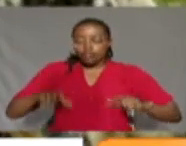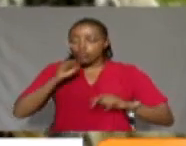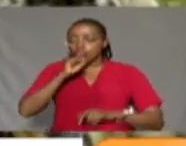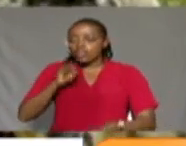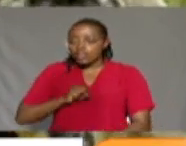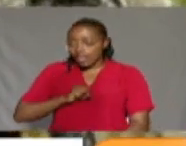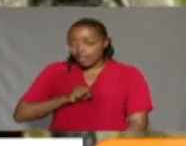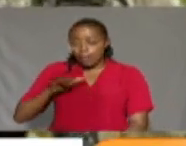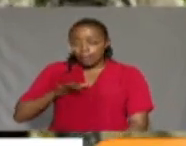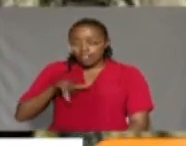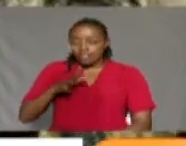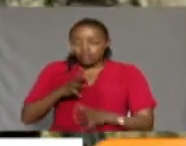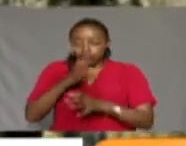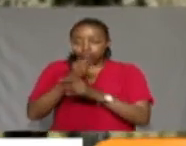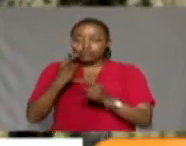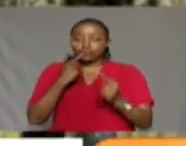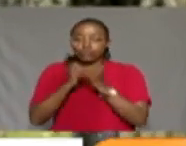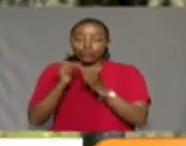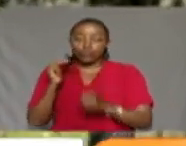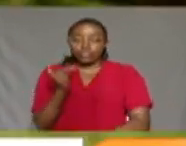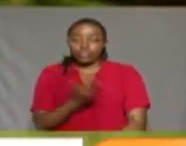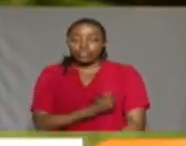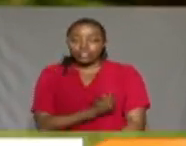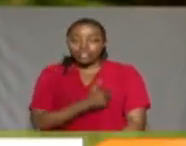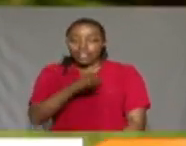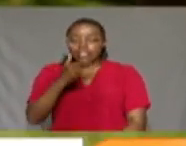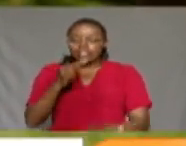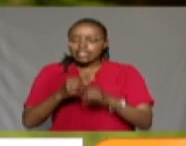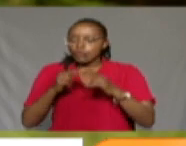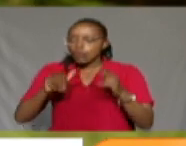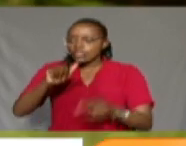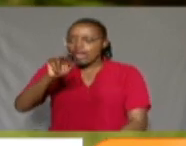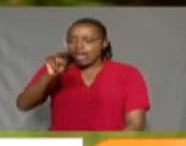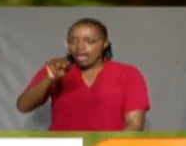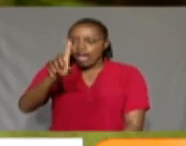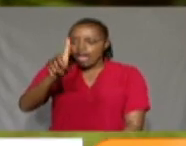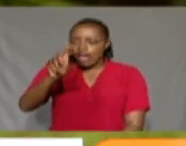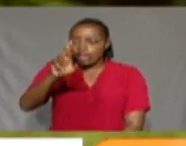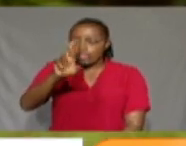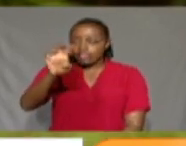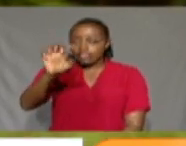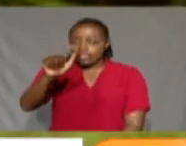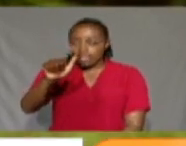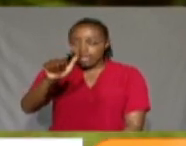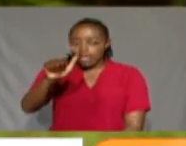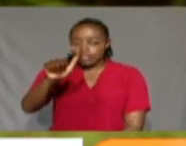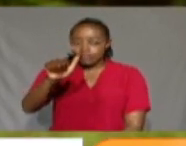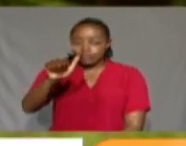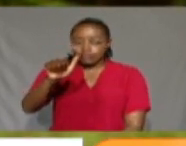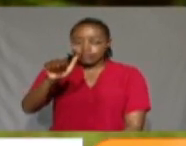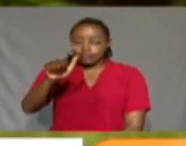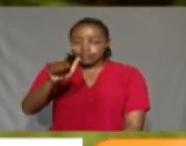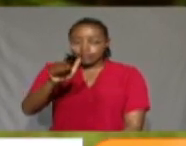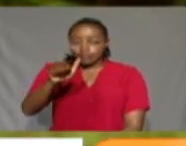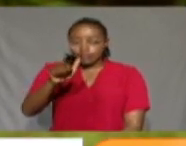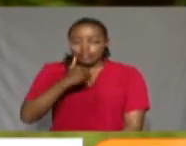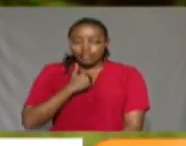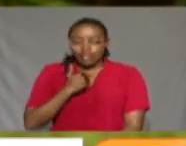was confident enough to speak to us. Kuna majina naitwa Andrea Napir. Niko na